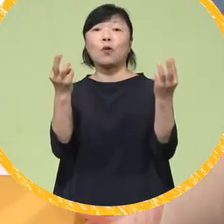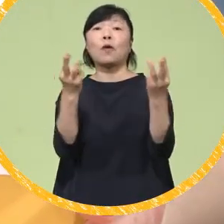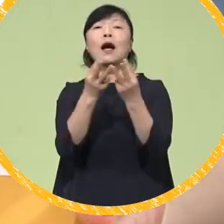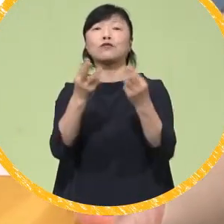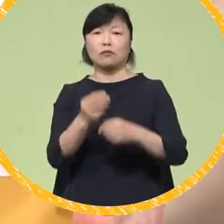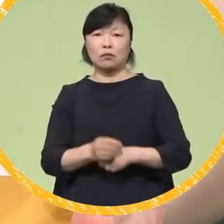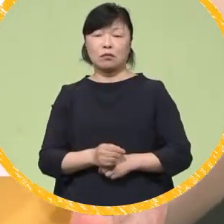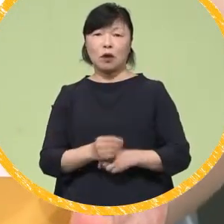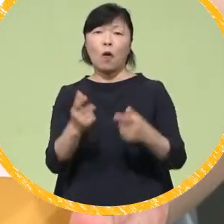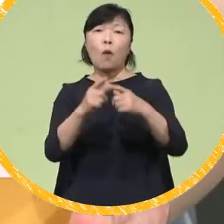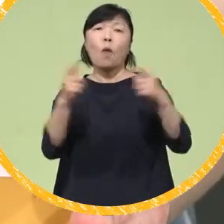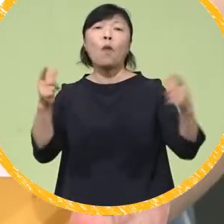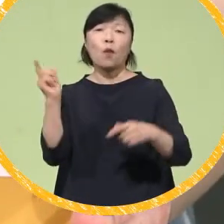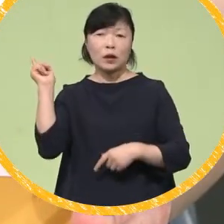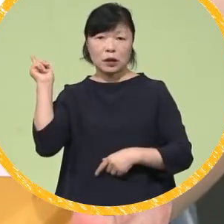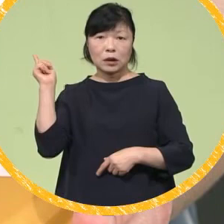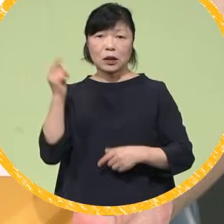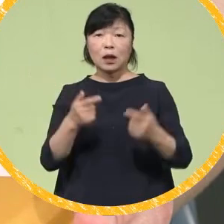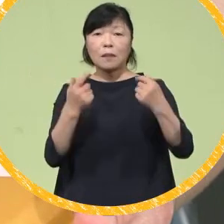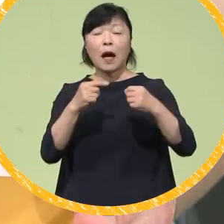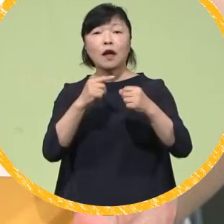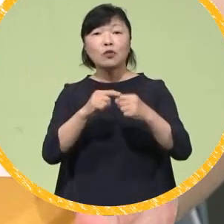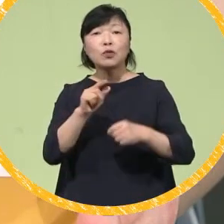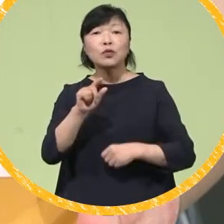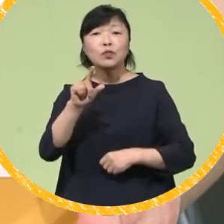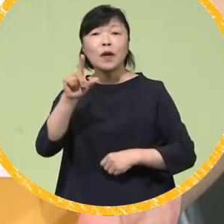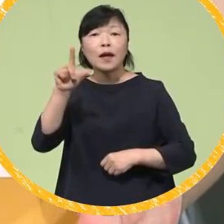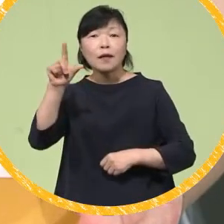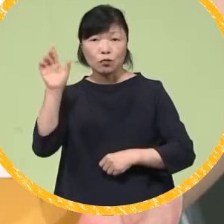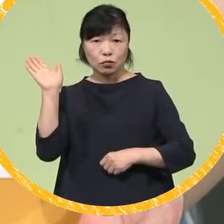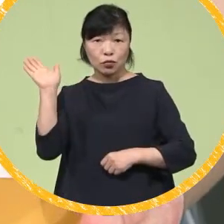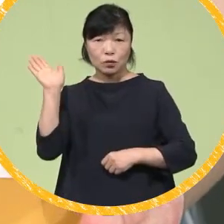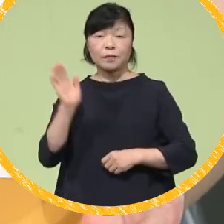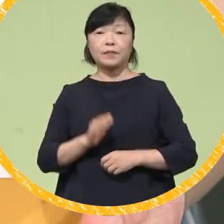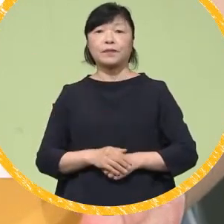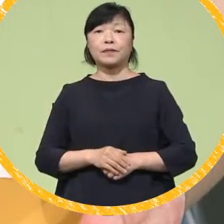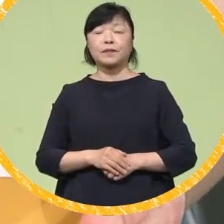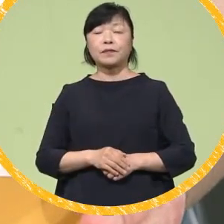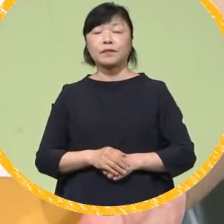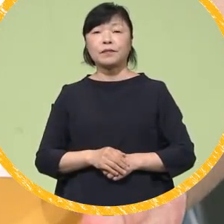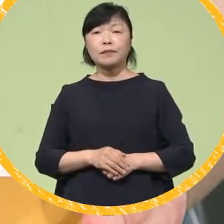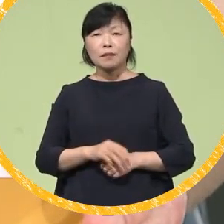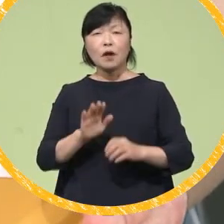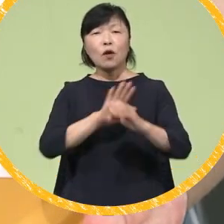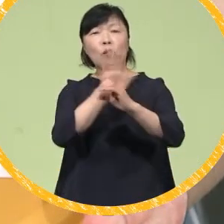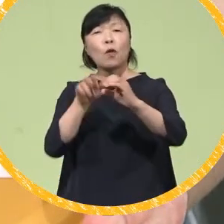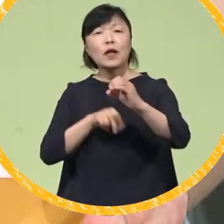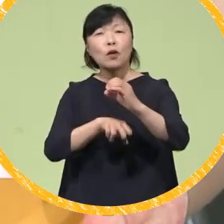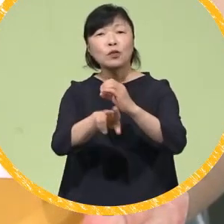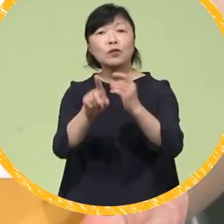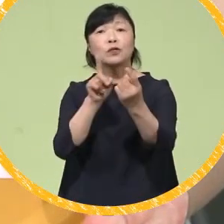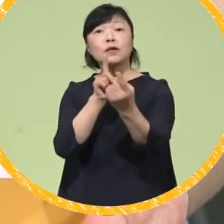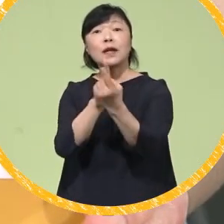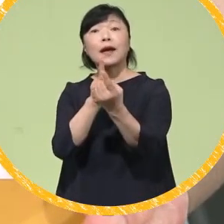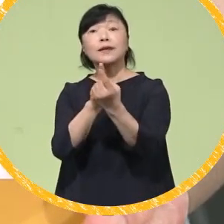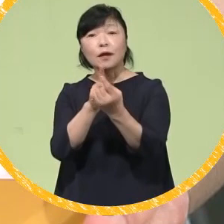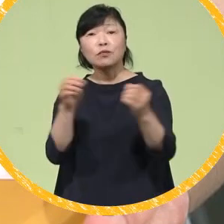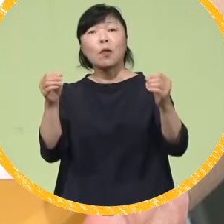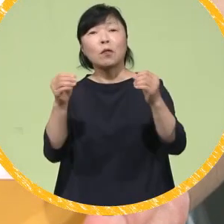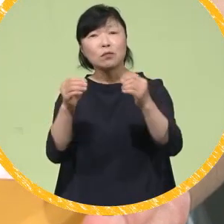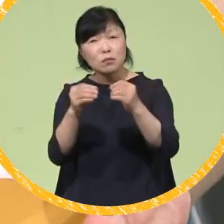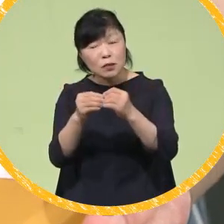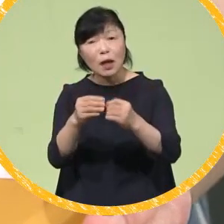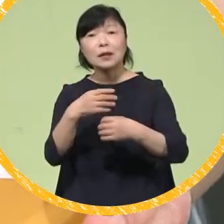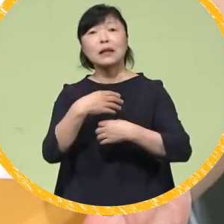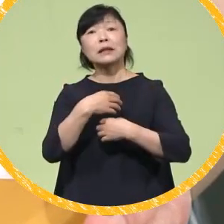多いんですよ、 やっぱり年々しかもちょっと増えてってる感じがしますけれども、やっぱり今ちょっとコロナ対策もあって、ね、ちょっと気